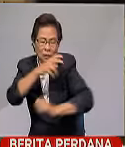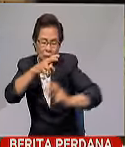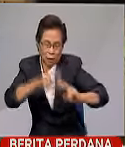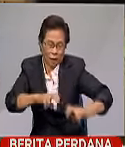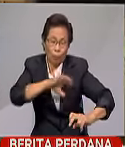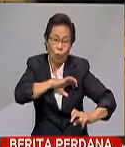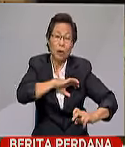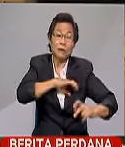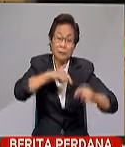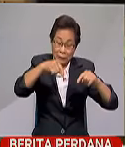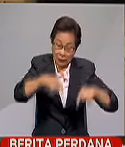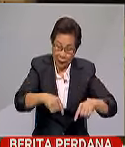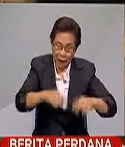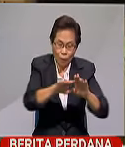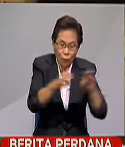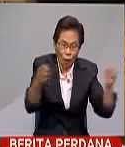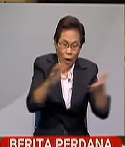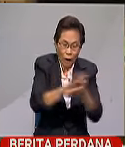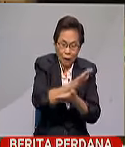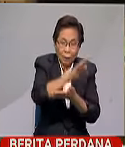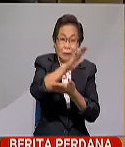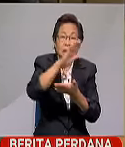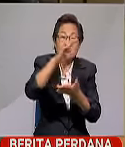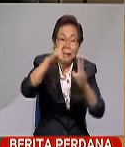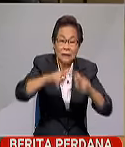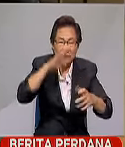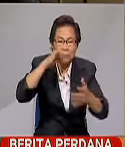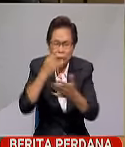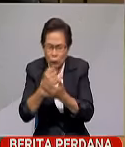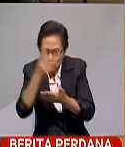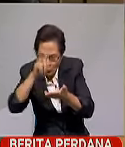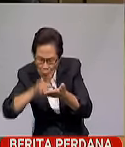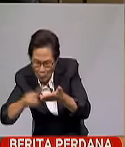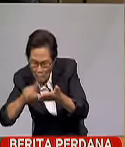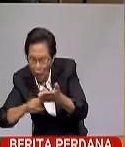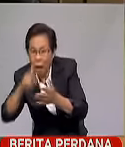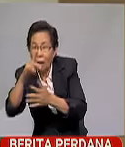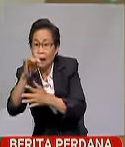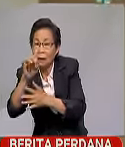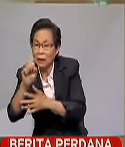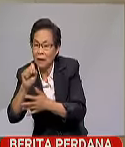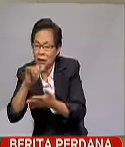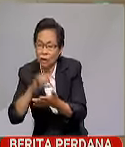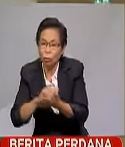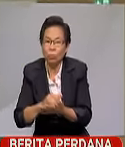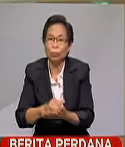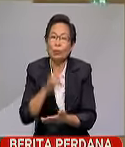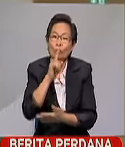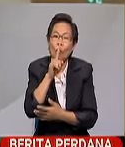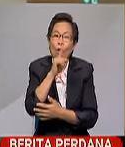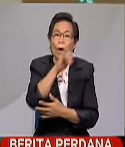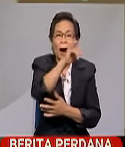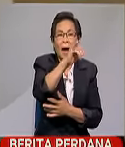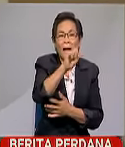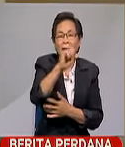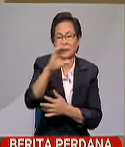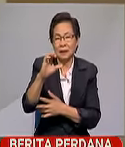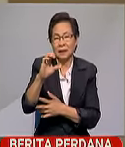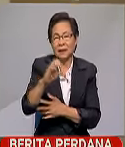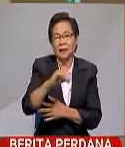Polis tempatan membuka kertas siasatan jenayah bagi meneliti kes terbabit. We obviously at the IOC are very saddened to